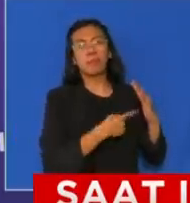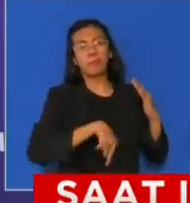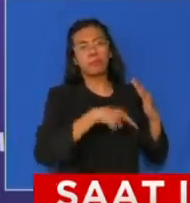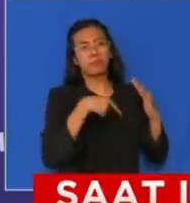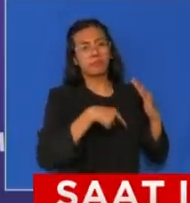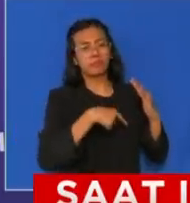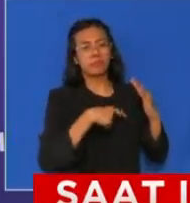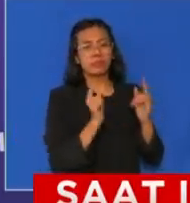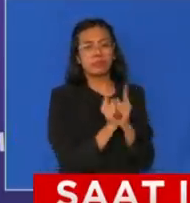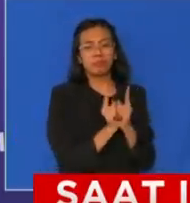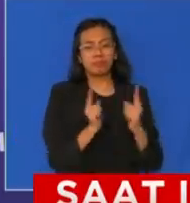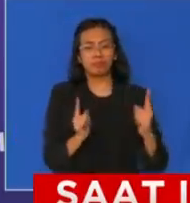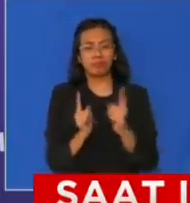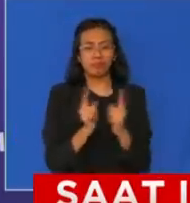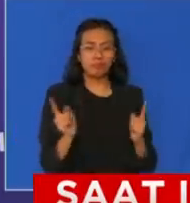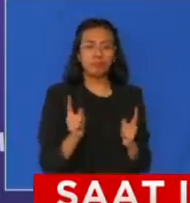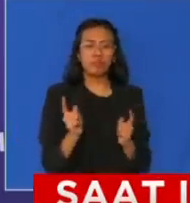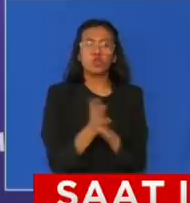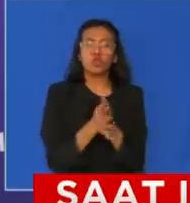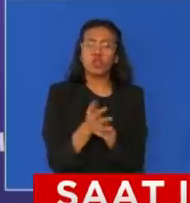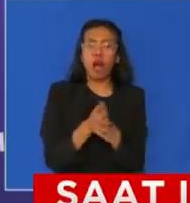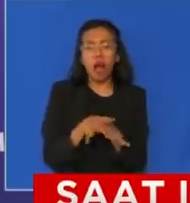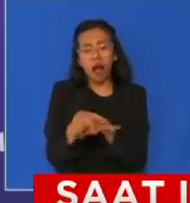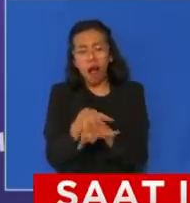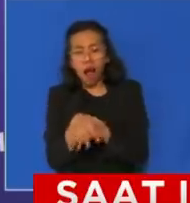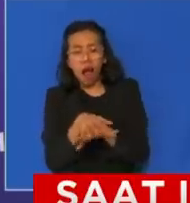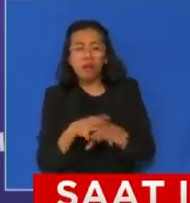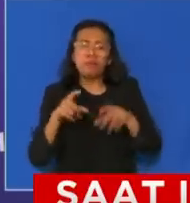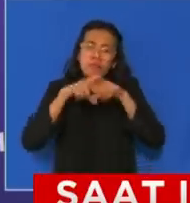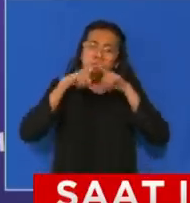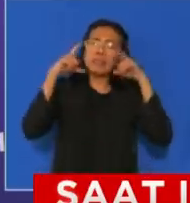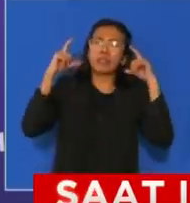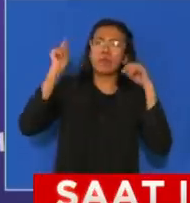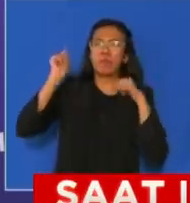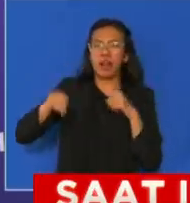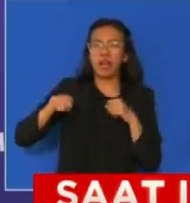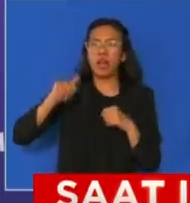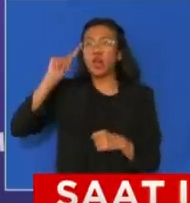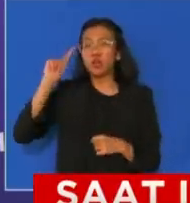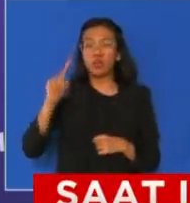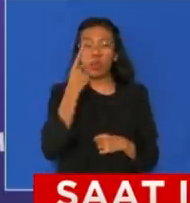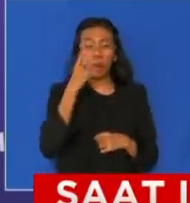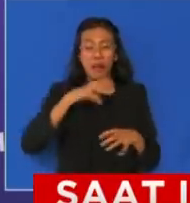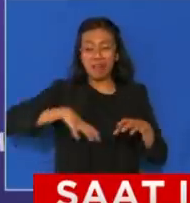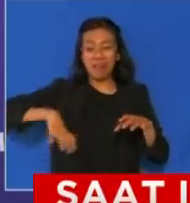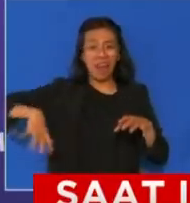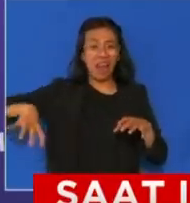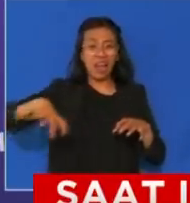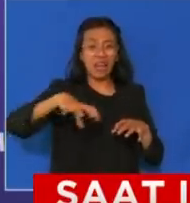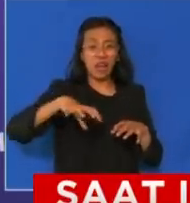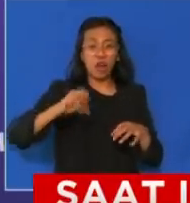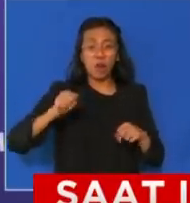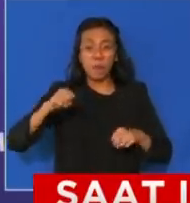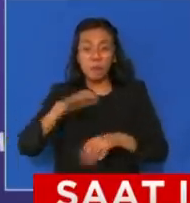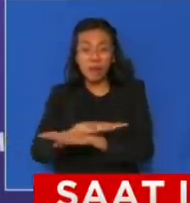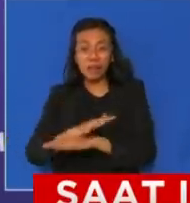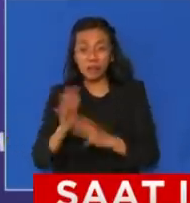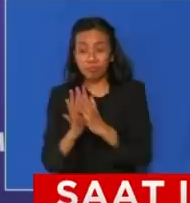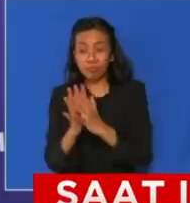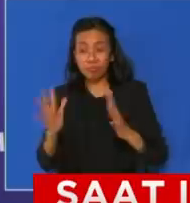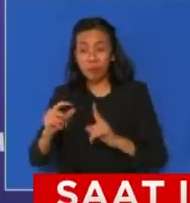menjaga jarak mencuci tangan dan menggunakan masker terutama pada daerah-daerah yang sudah mengimplementasikan